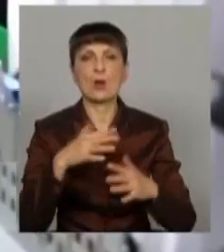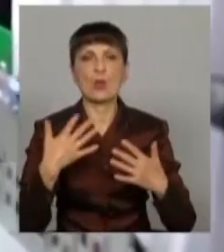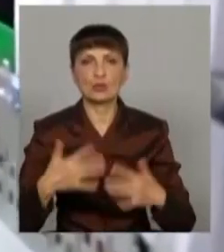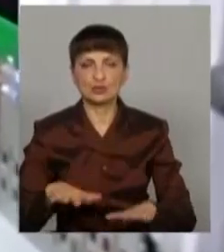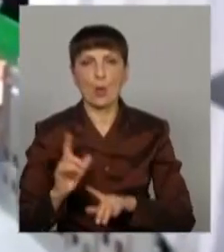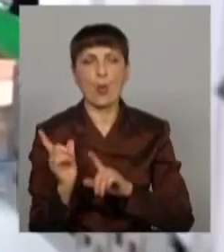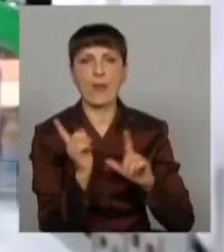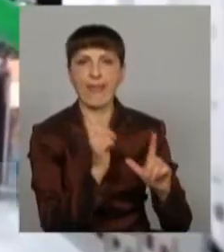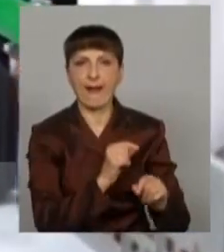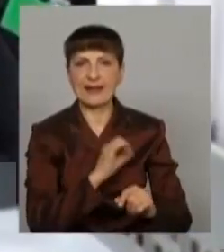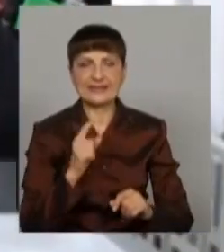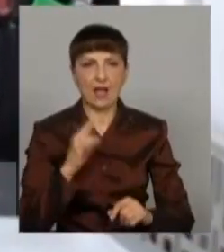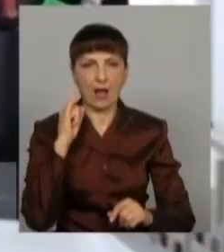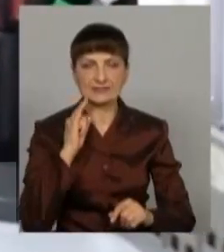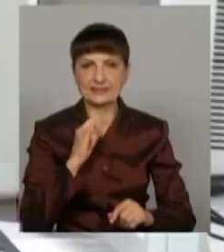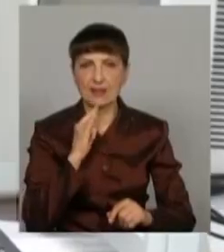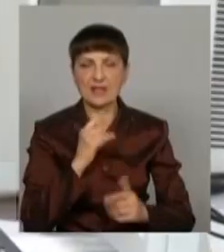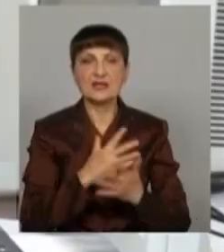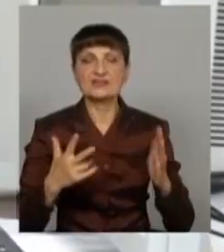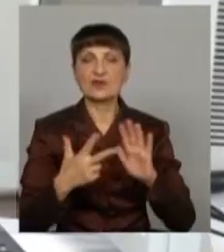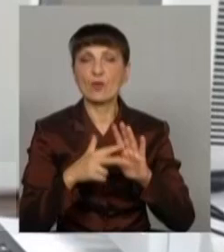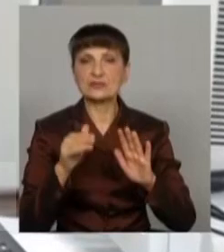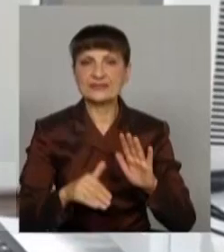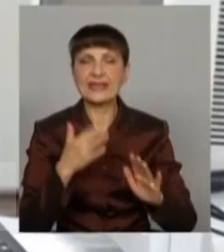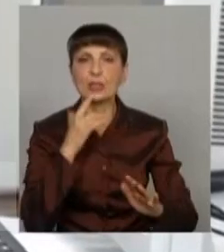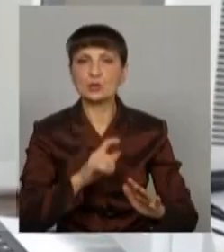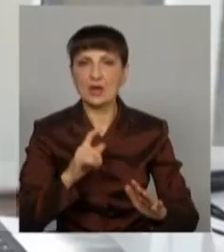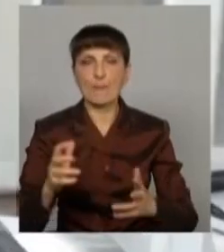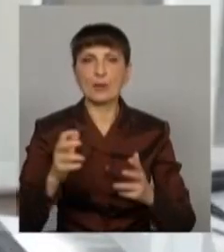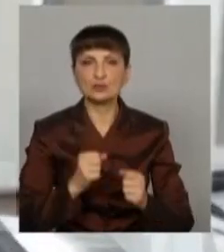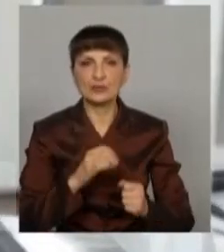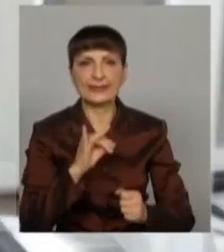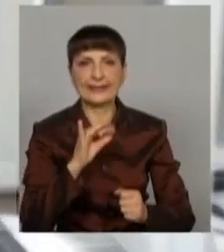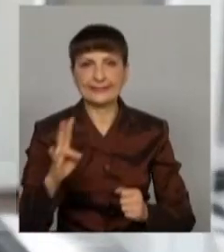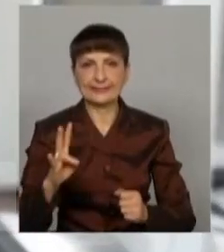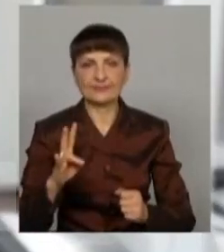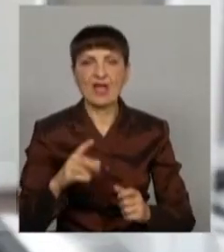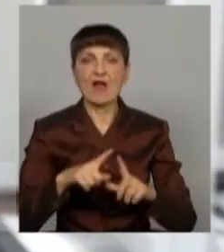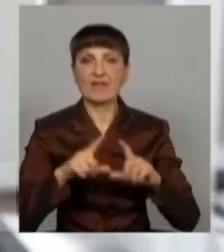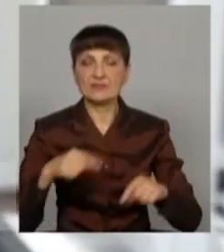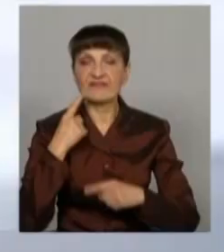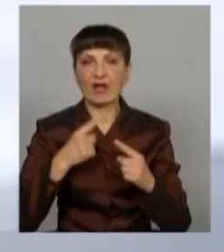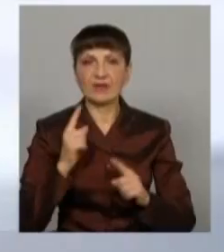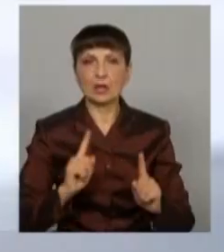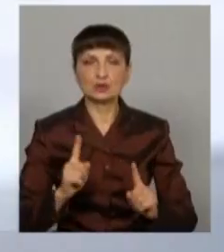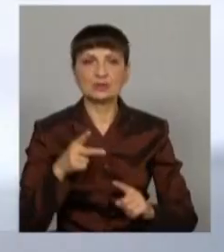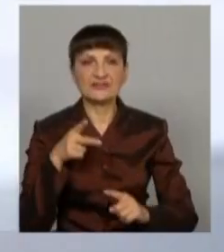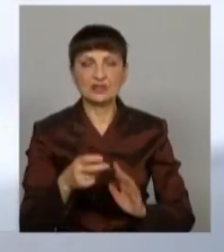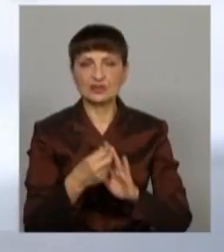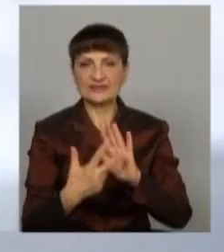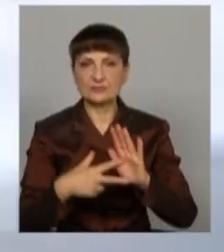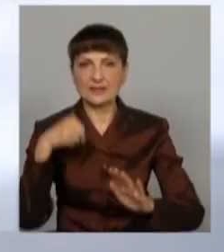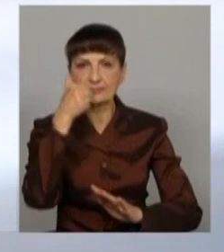уже выехали из республики свыше 8.000 иностранцев получили ИНН ведомстве также отметили что в